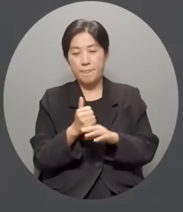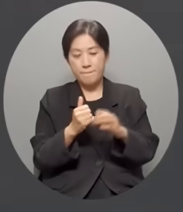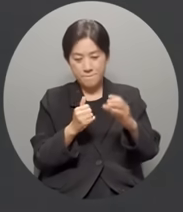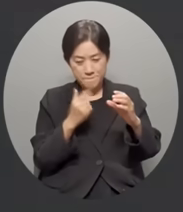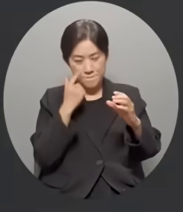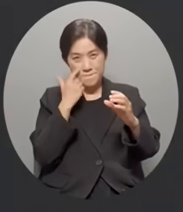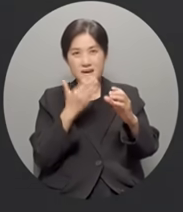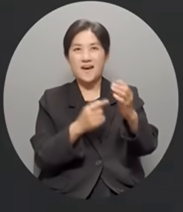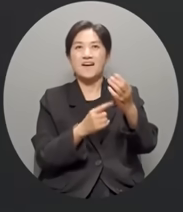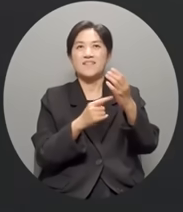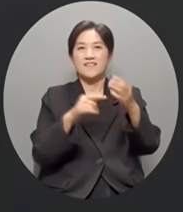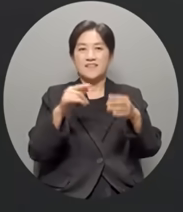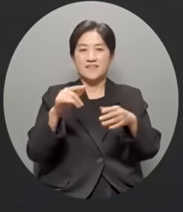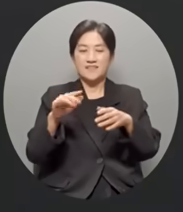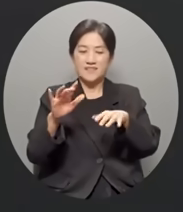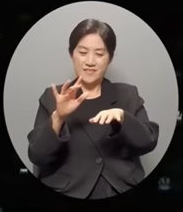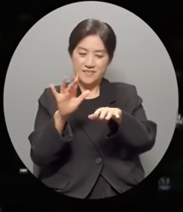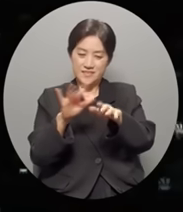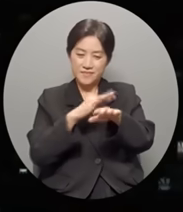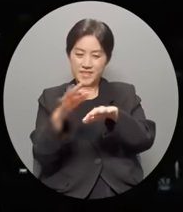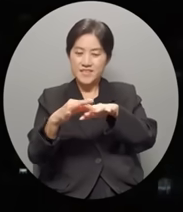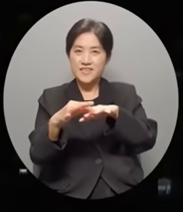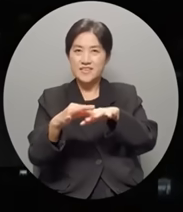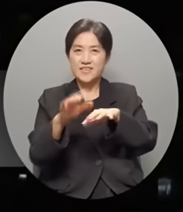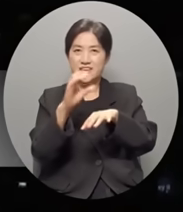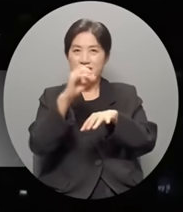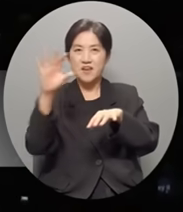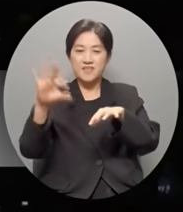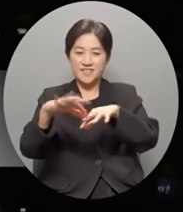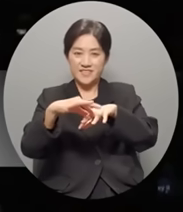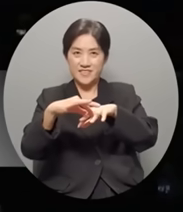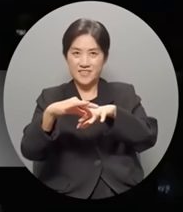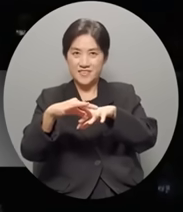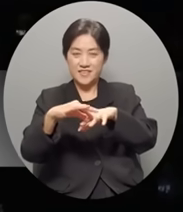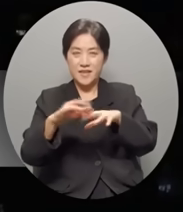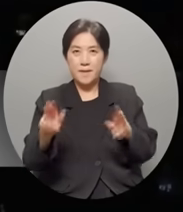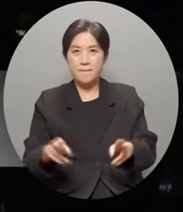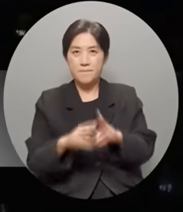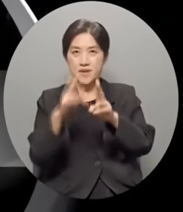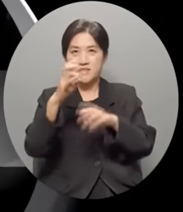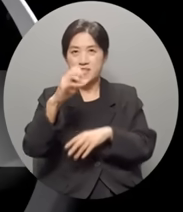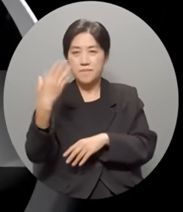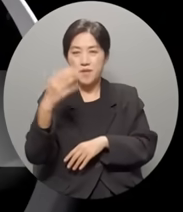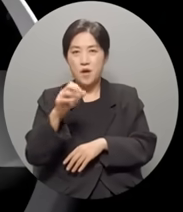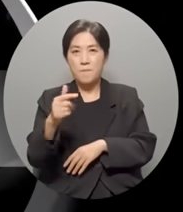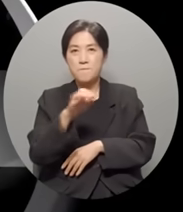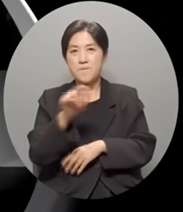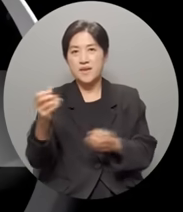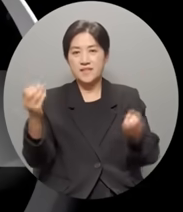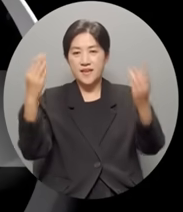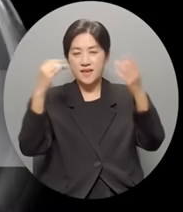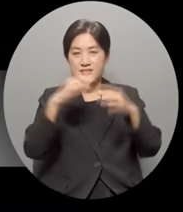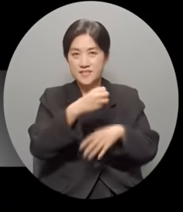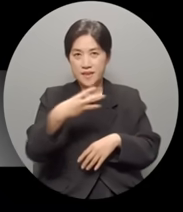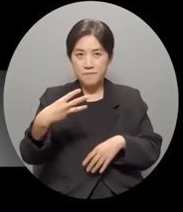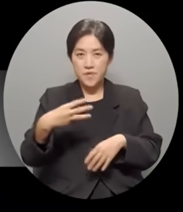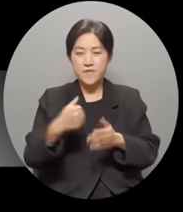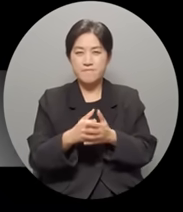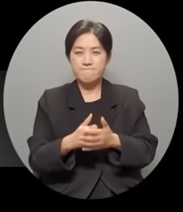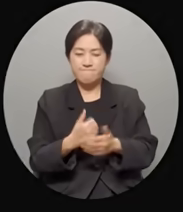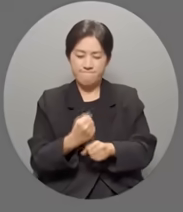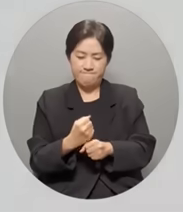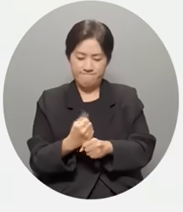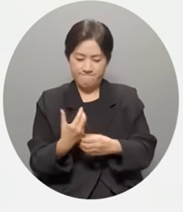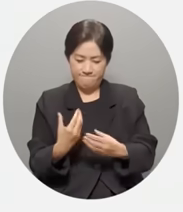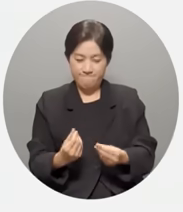스마트 반지 갤럭시 링입니다. 프랑스 파리 갤럭시 2024 언팩 행사에서 삼성전자의 야심작이